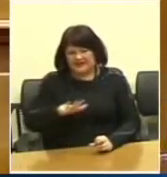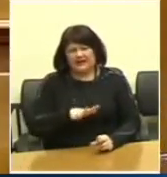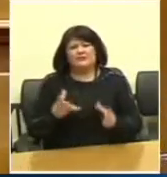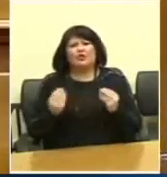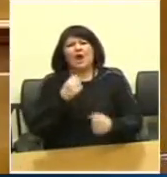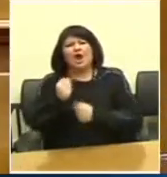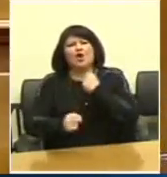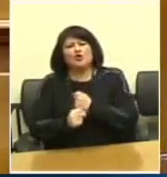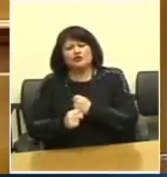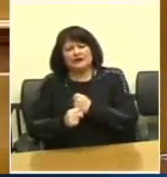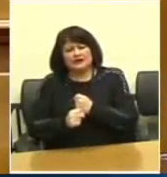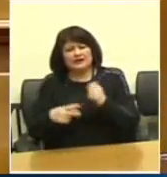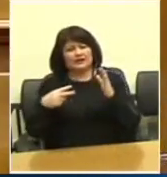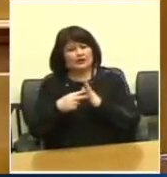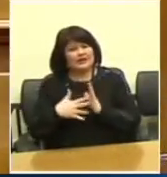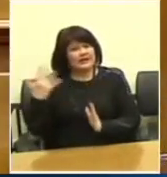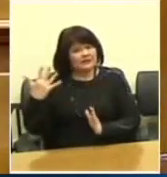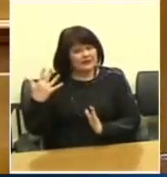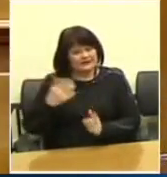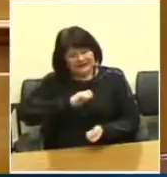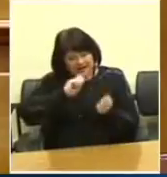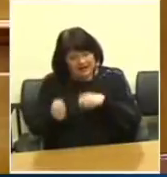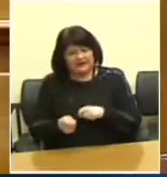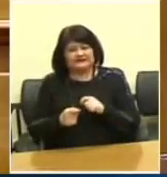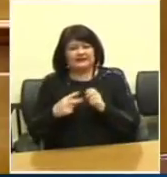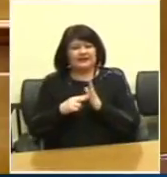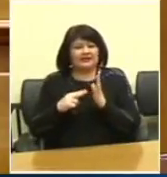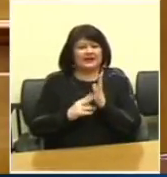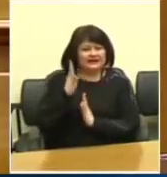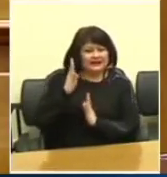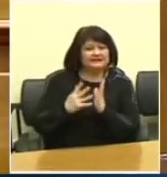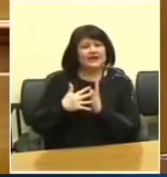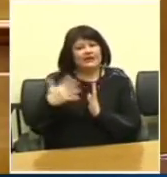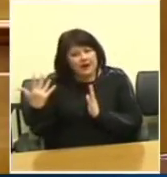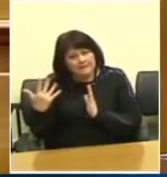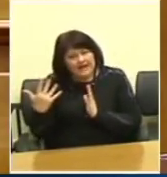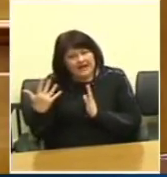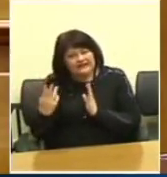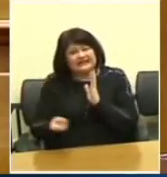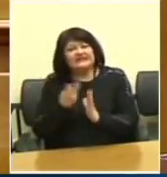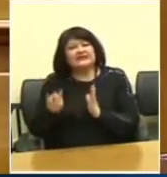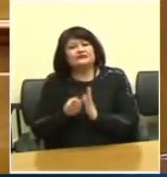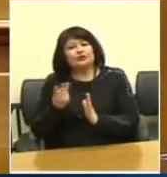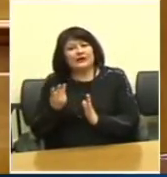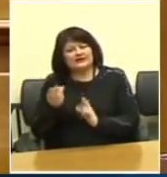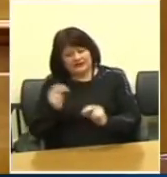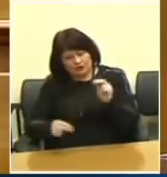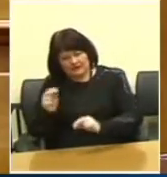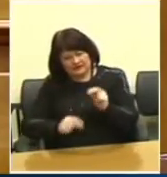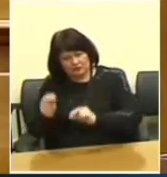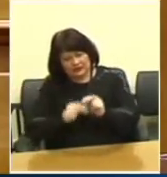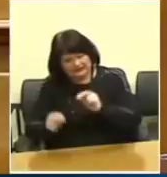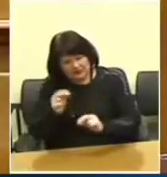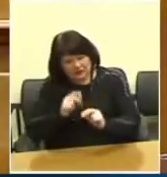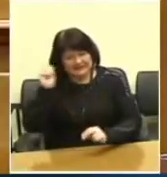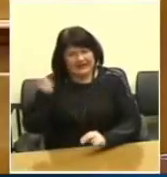χρόνια, το 2015, 2014 και 2015, σε τρεις απανωτές αναμετρήσεις εθνικού